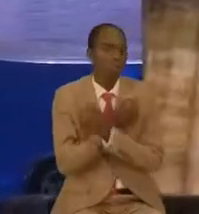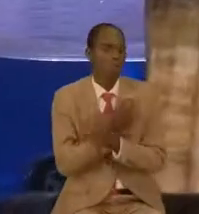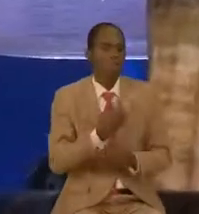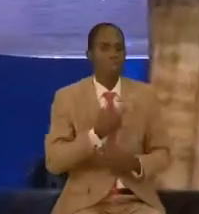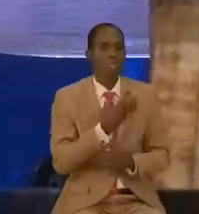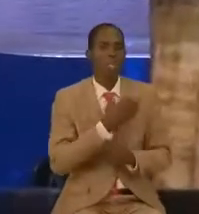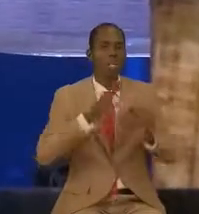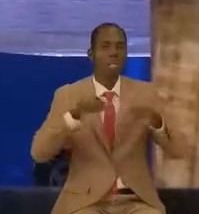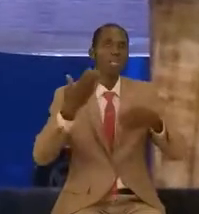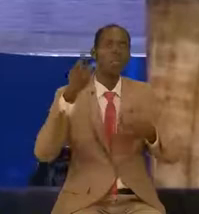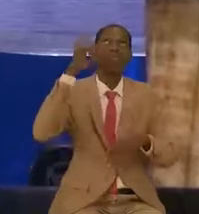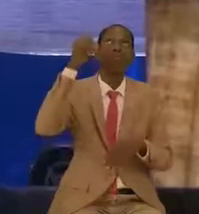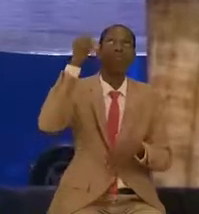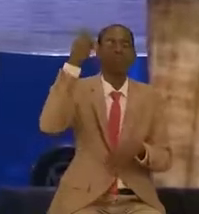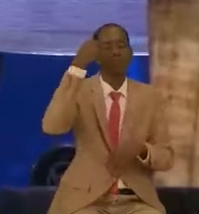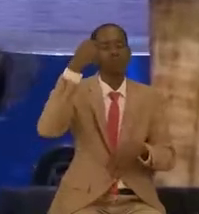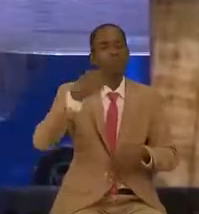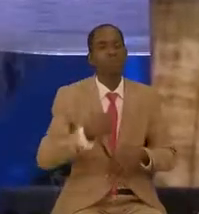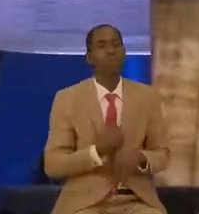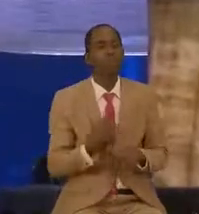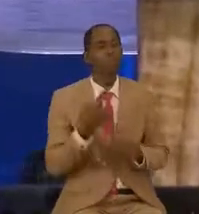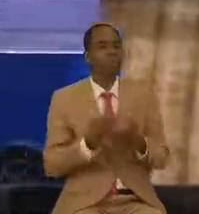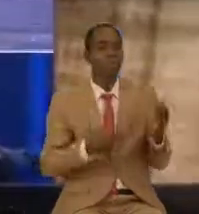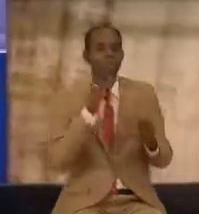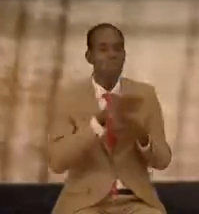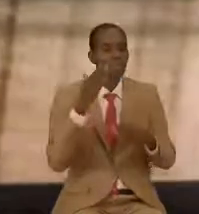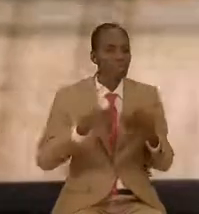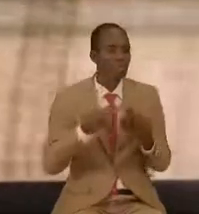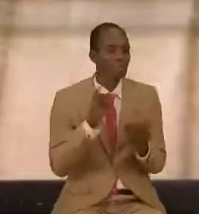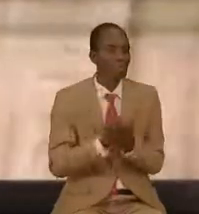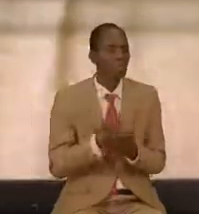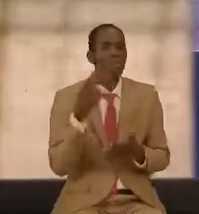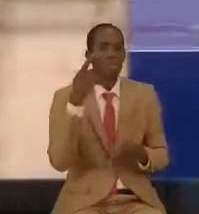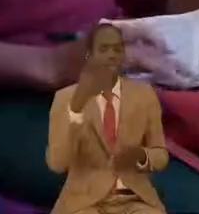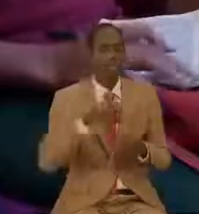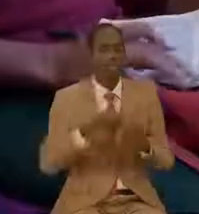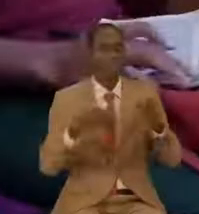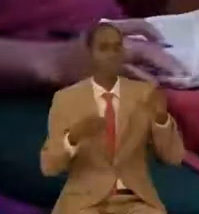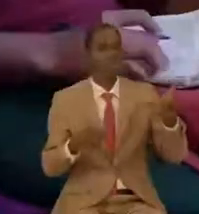aimé et qui s'est livré lui-même pour moi. Quelle en est la conclusion?